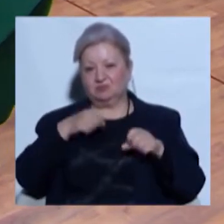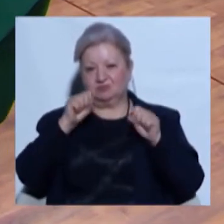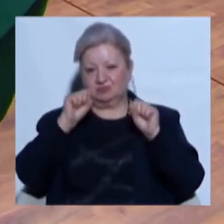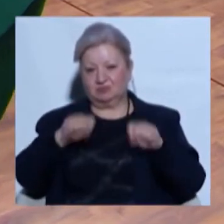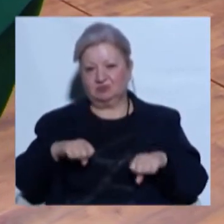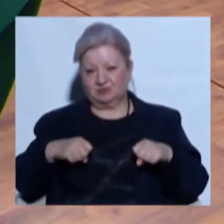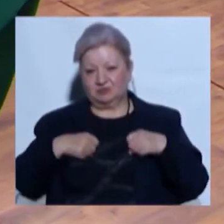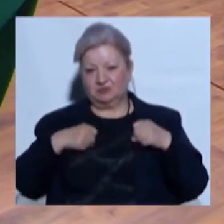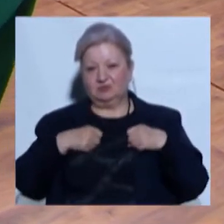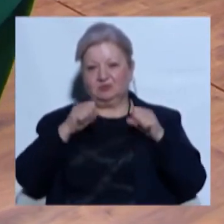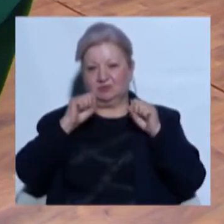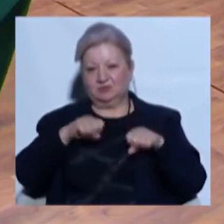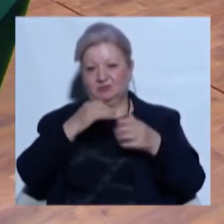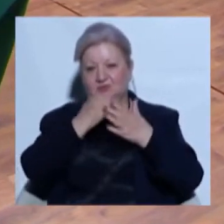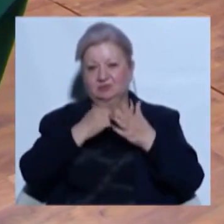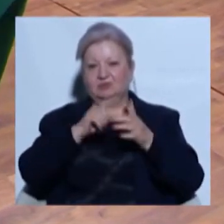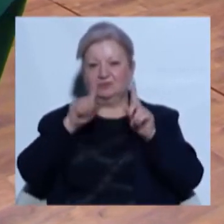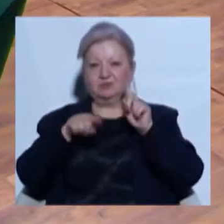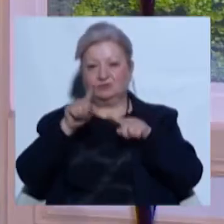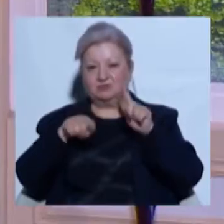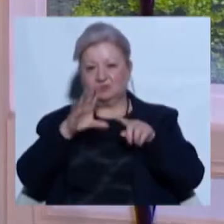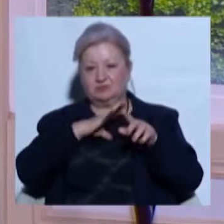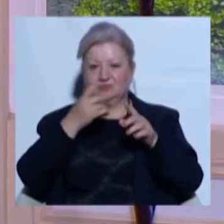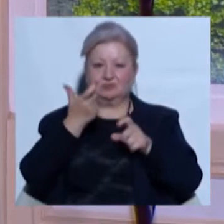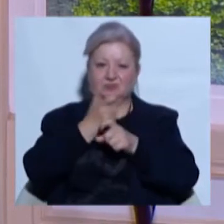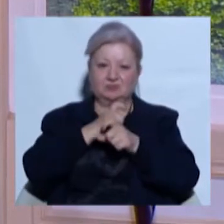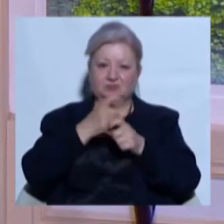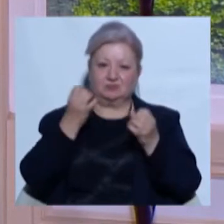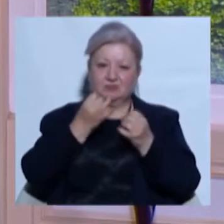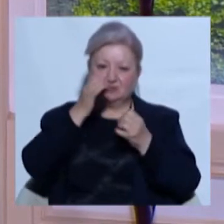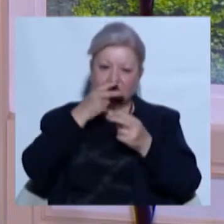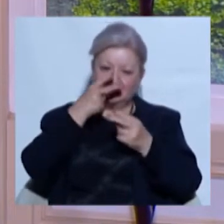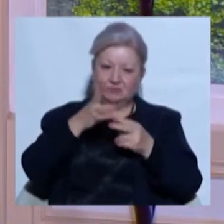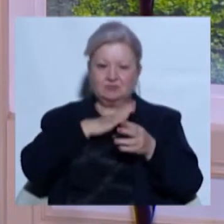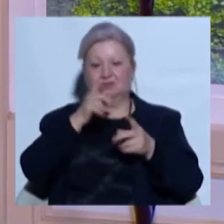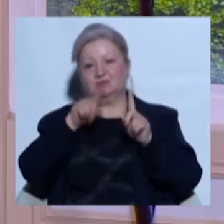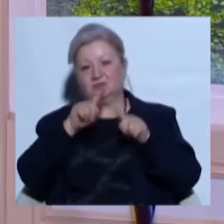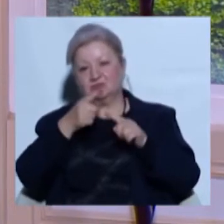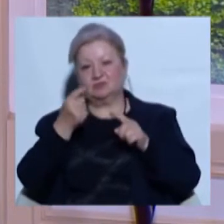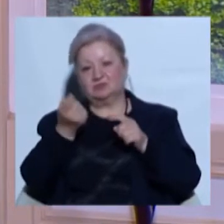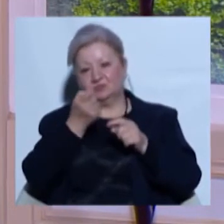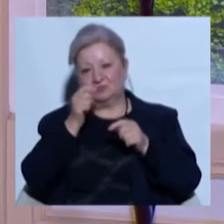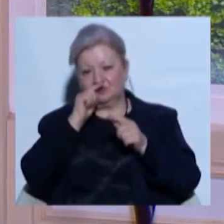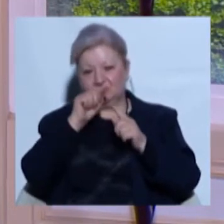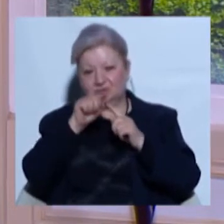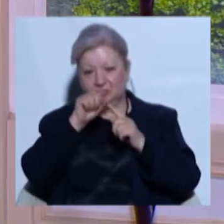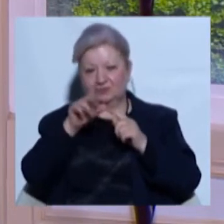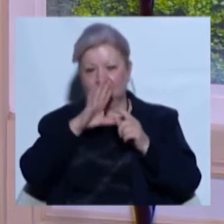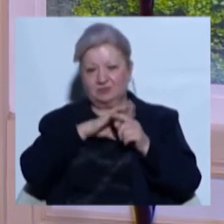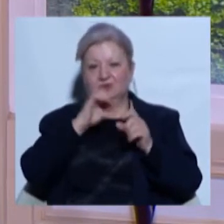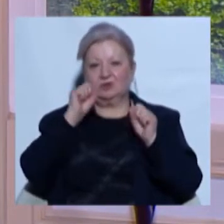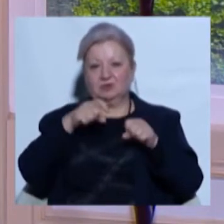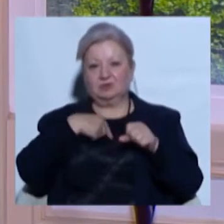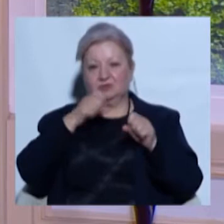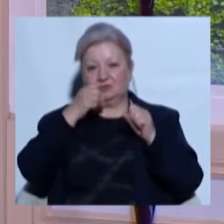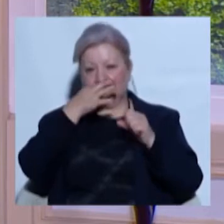şevzelit. Zogi metati gavit çartuli teleskolaşı. Zogi naklebat. Magram ertis თქმა ნამდვილად